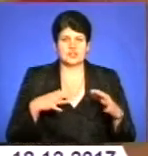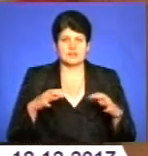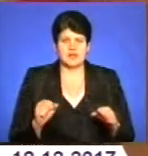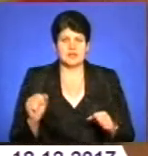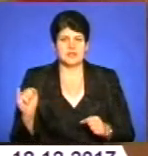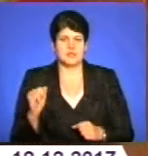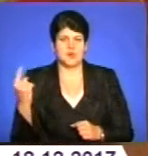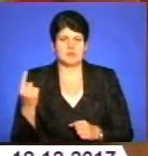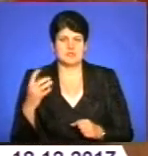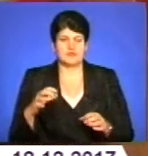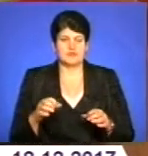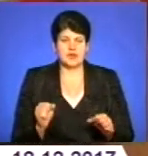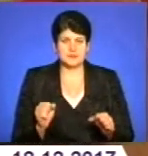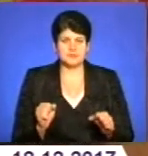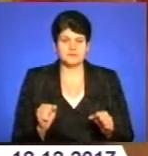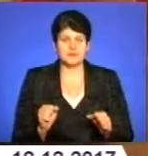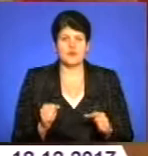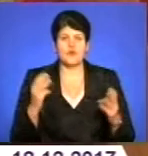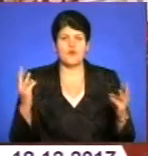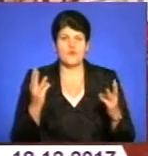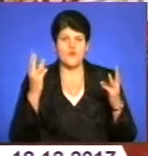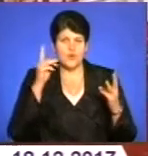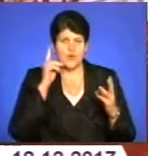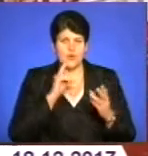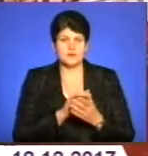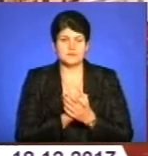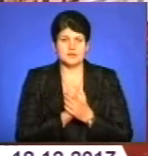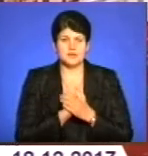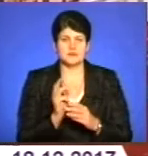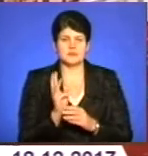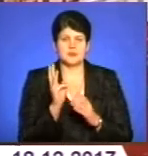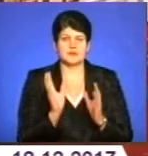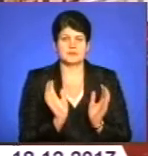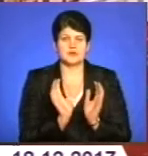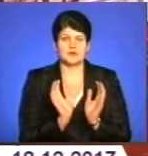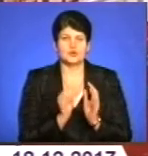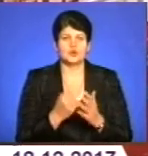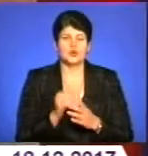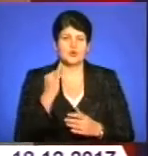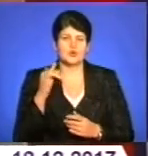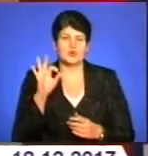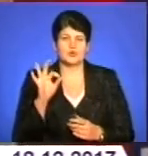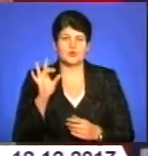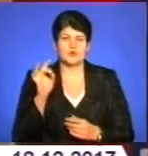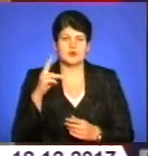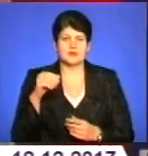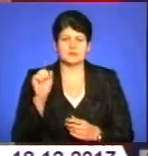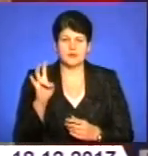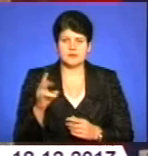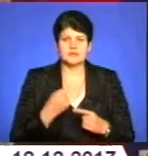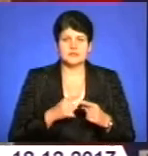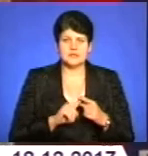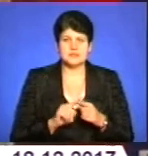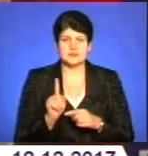владі. Вифлеємський вогонь миру запалюють на святу вечерю і зберігають до Йордану. Християни вважають, що це полум'я приносить